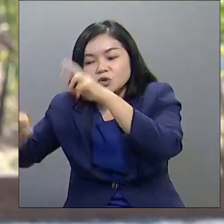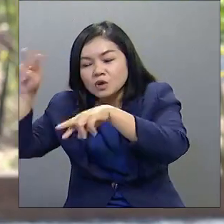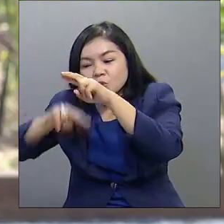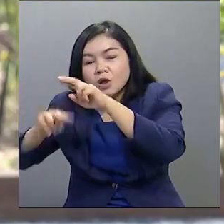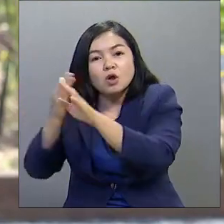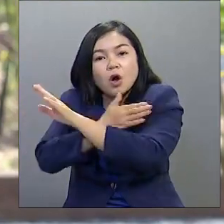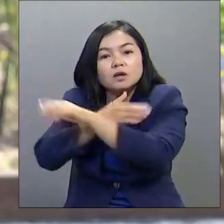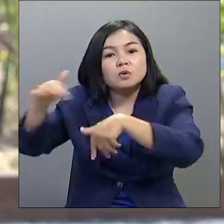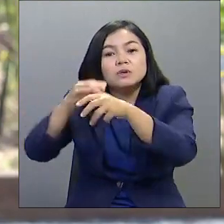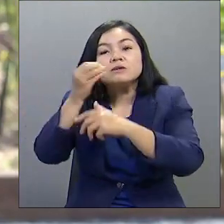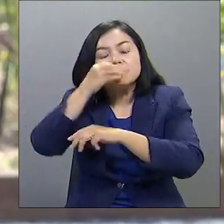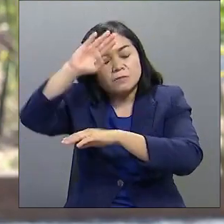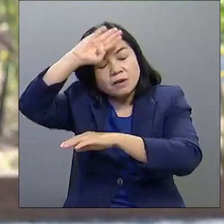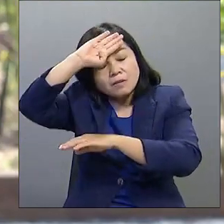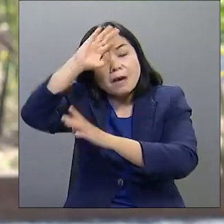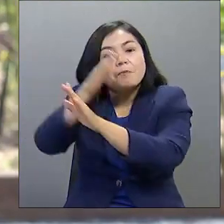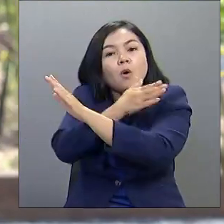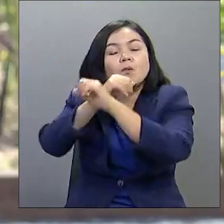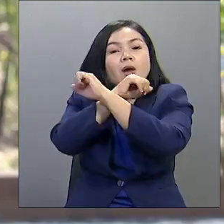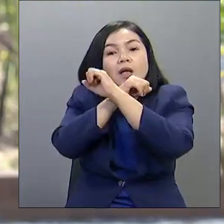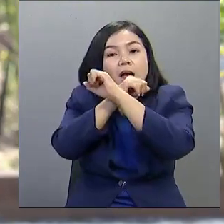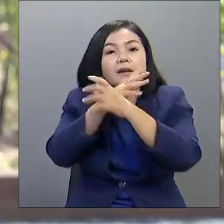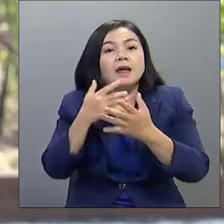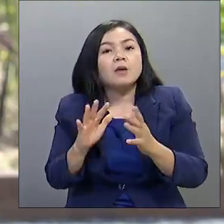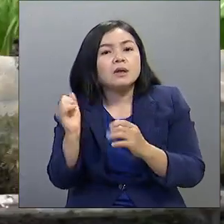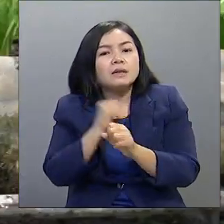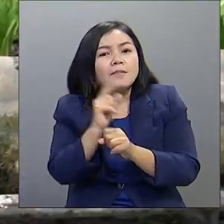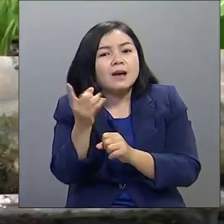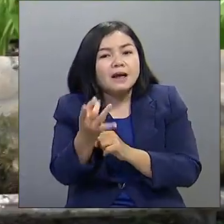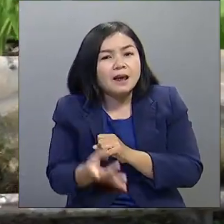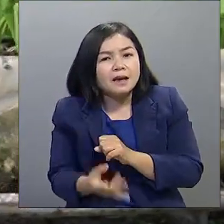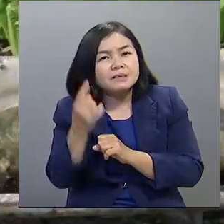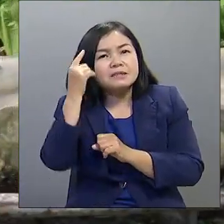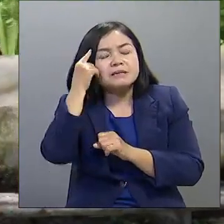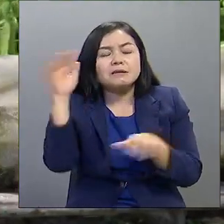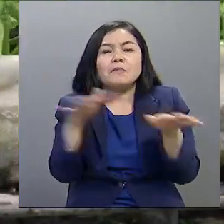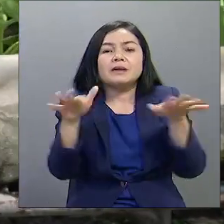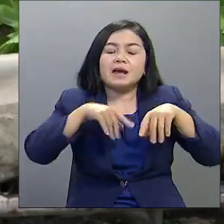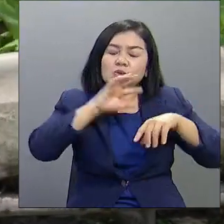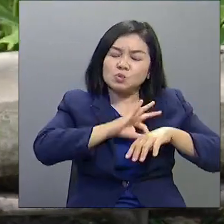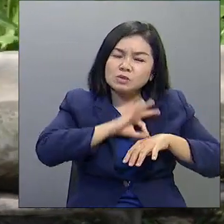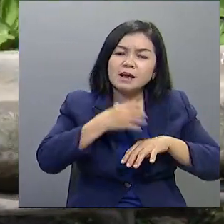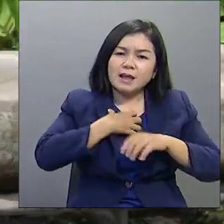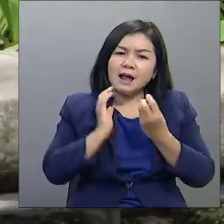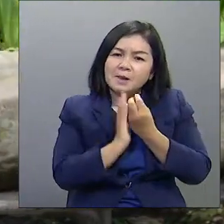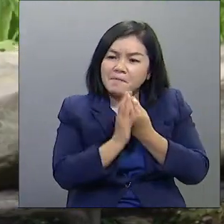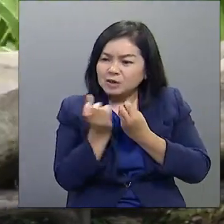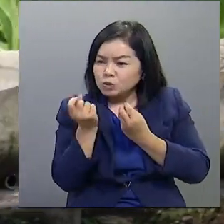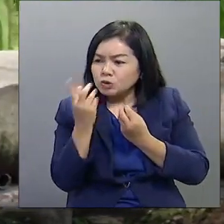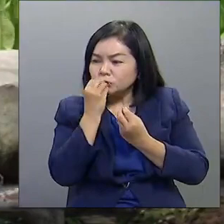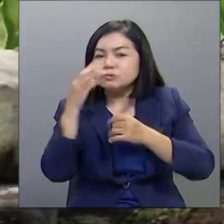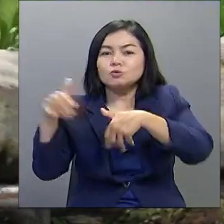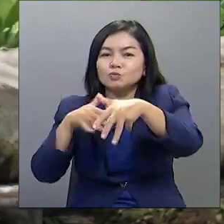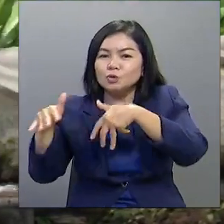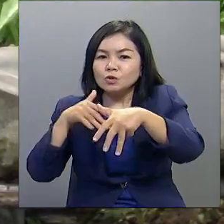ป่วยพอหลังป่วยคือช่วงนั้นน่ะตอนที่พี่ทำพี่ก็ไม่ได้คิดอะไรมากนะแค่รู้สึกว่าเราอยากผลิตของดีๆให้คนกิน